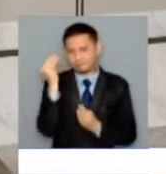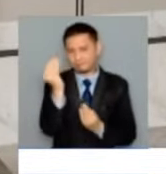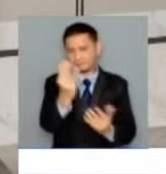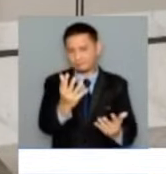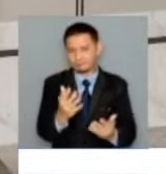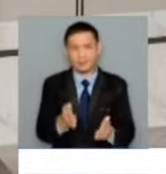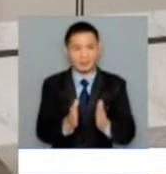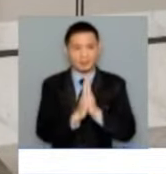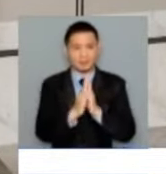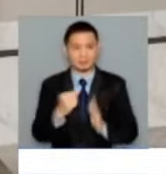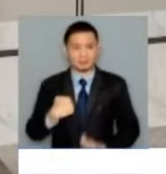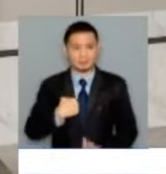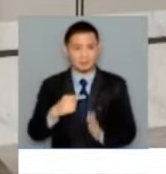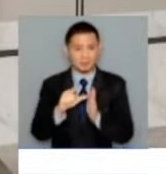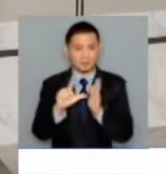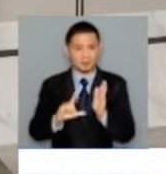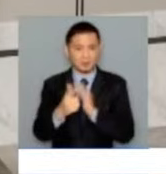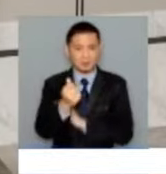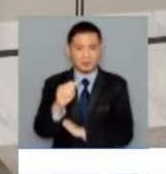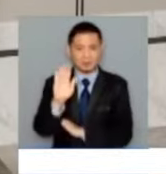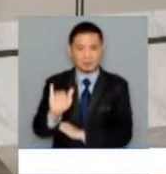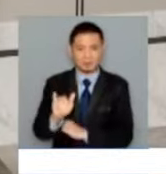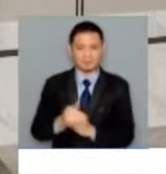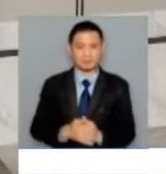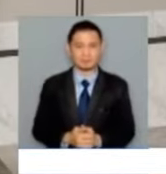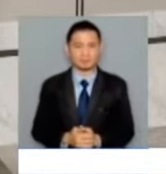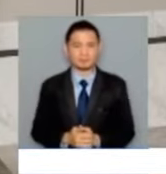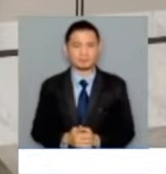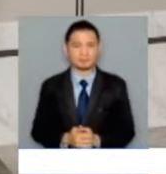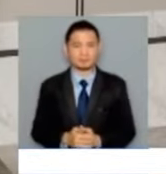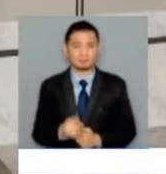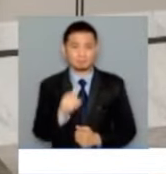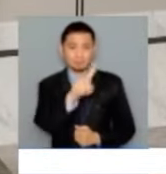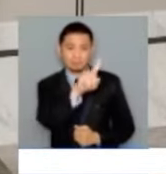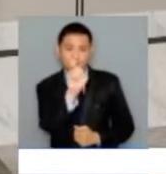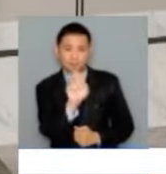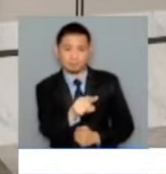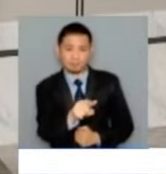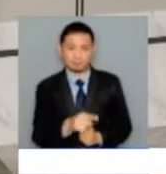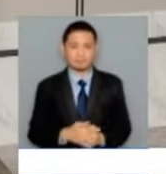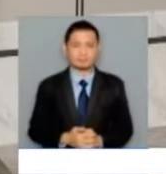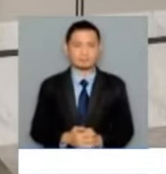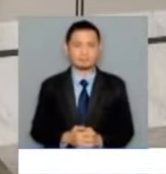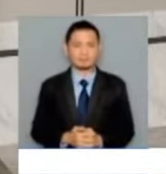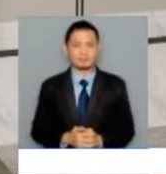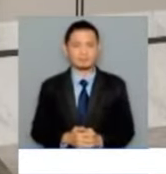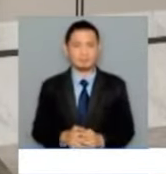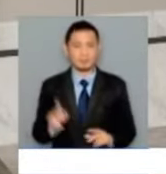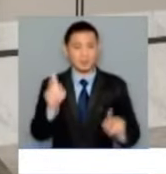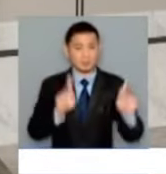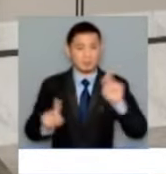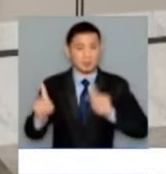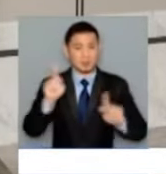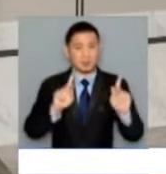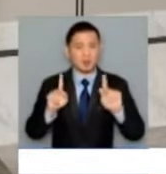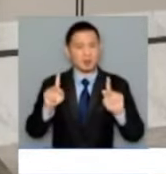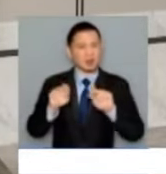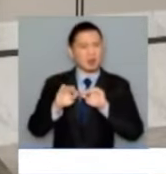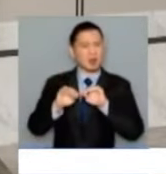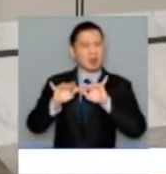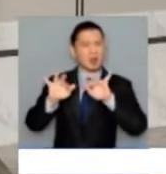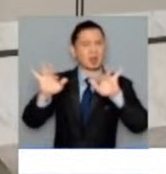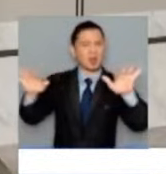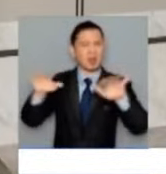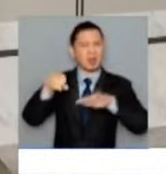Gabby. Hashtag Ask Attorney, may pananungutan ba ang mga nagpapakalat ng mga chismis na mula raw